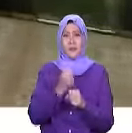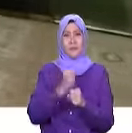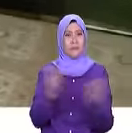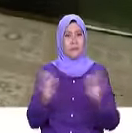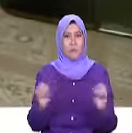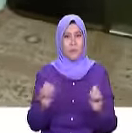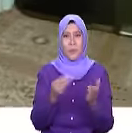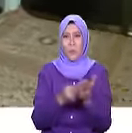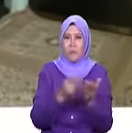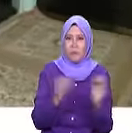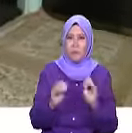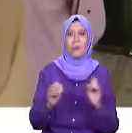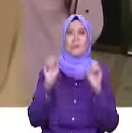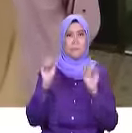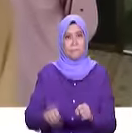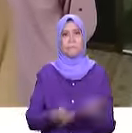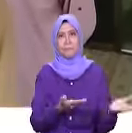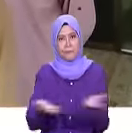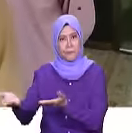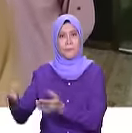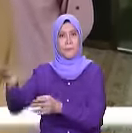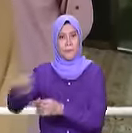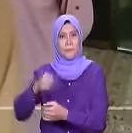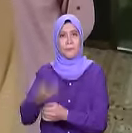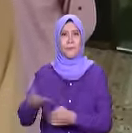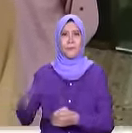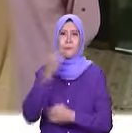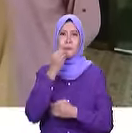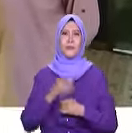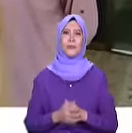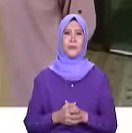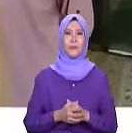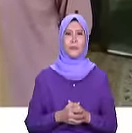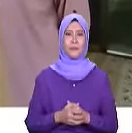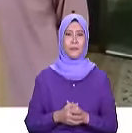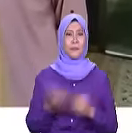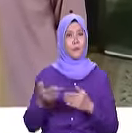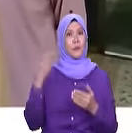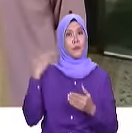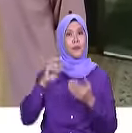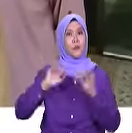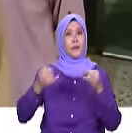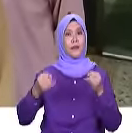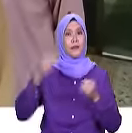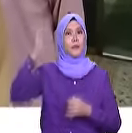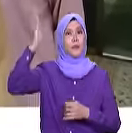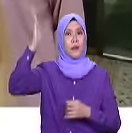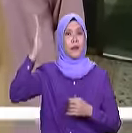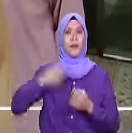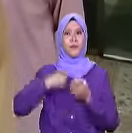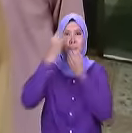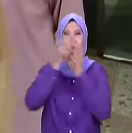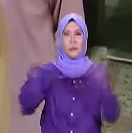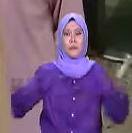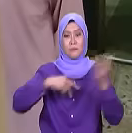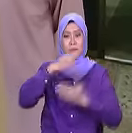berada dalam kesempitan hidup. Biasa saya maklumkan dalam sebelum Jumaat, sebelum khutbah, kita akan maklumkan kita ada